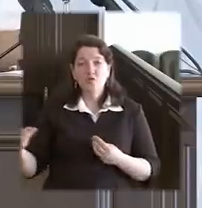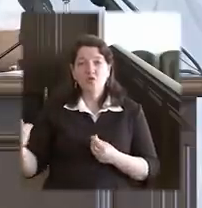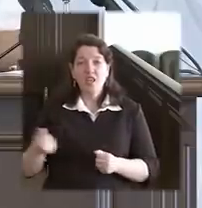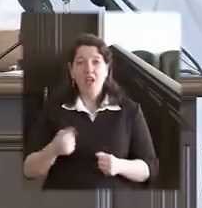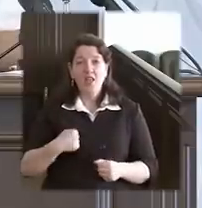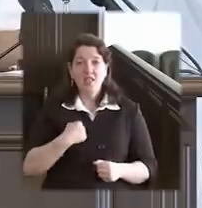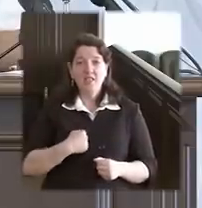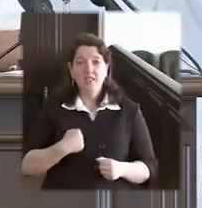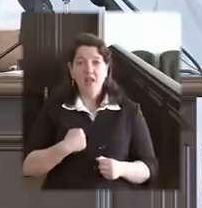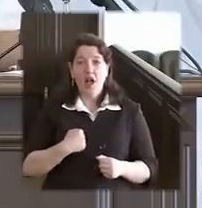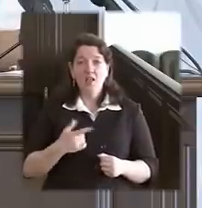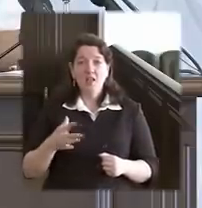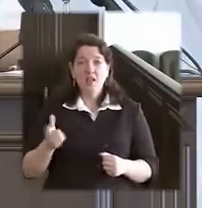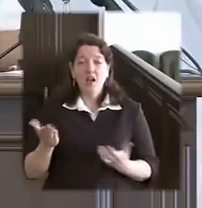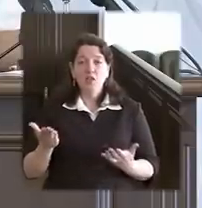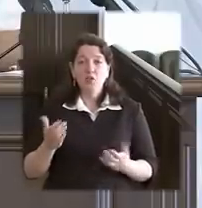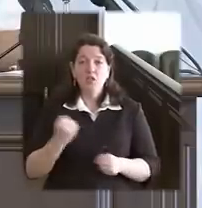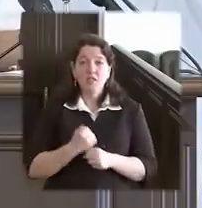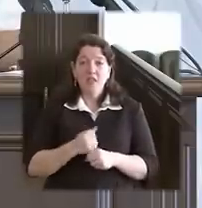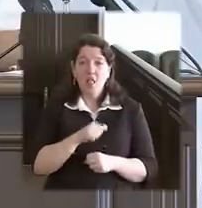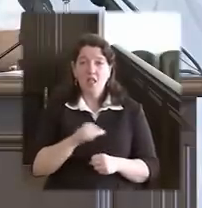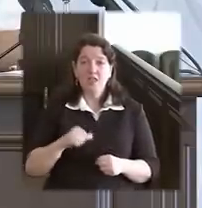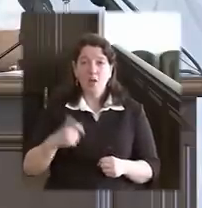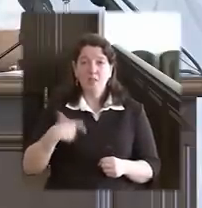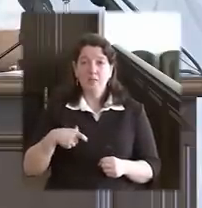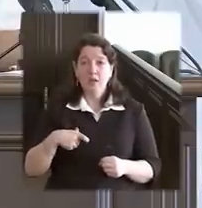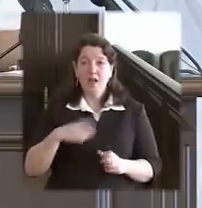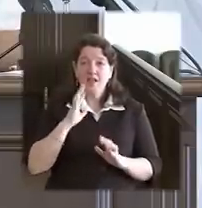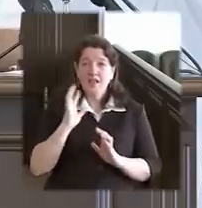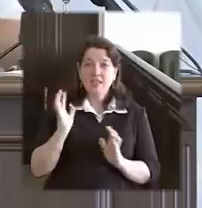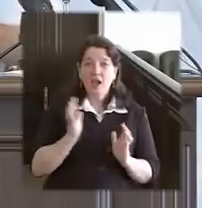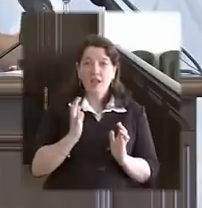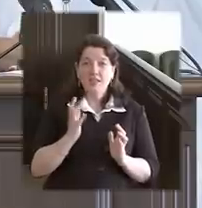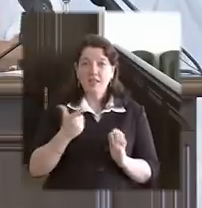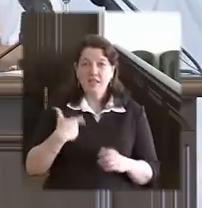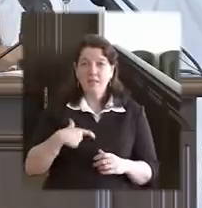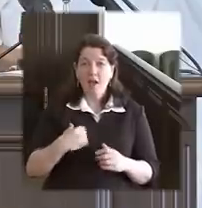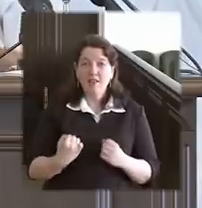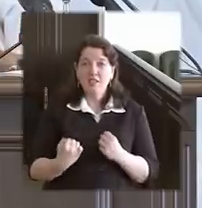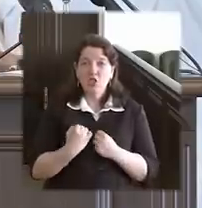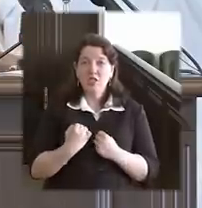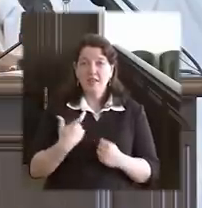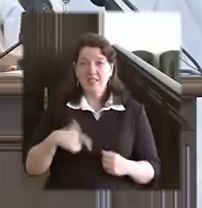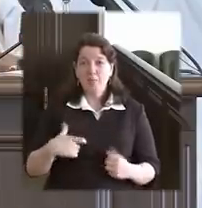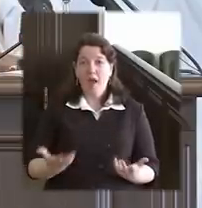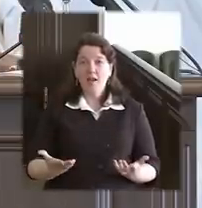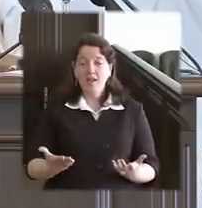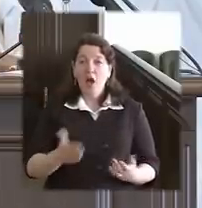зла, которое я могу нанести себе. Уберечь себя. Вы знаете, в духовной